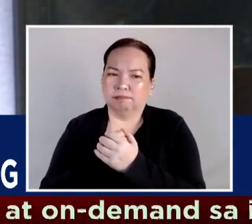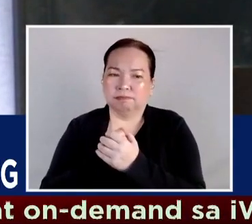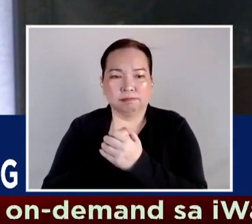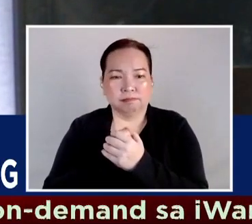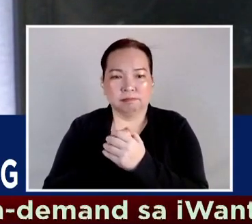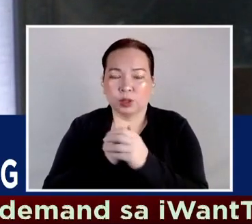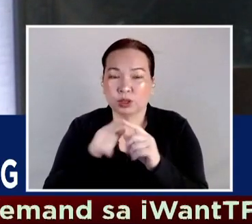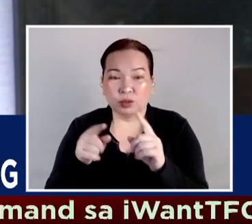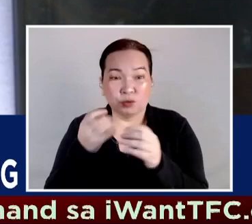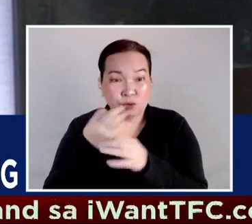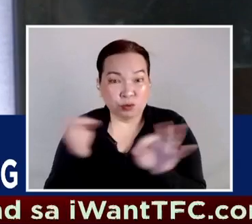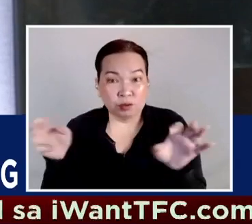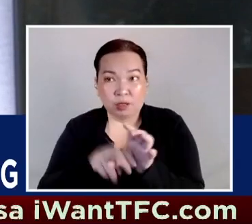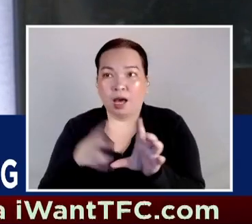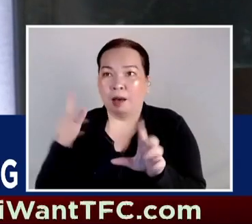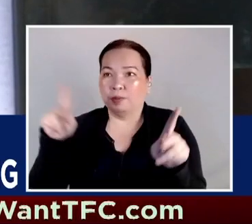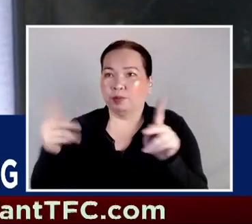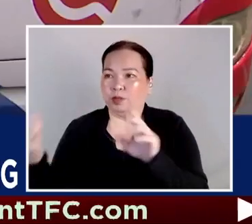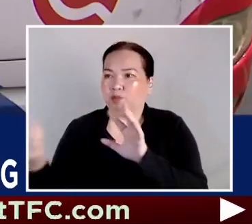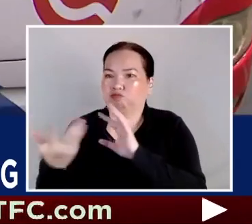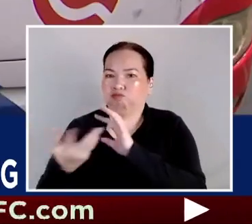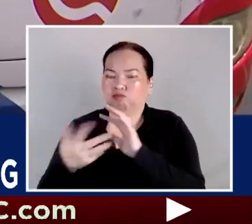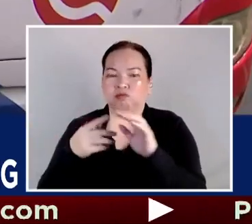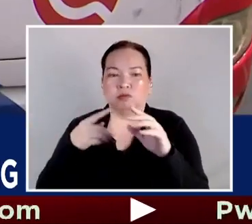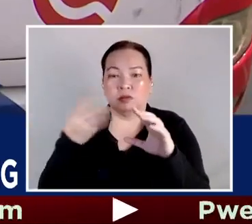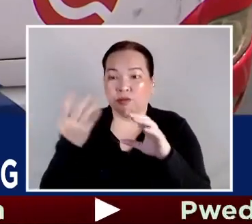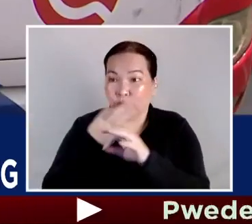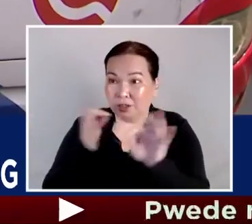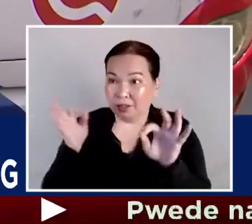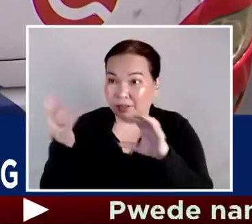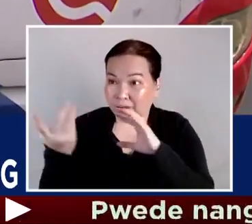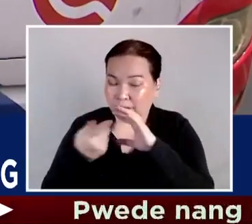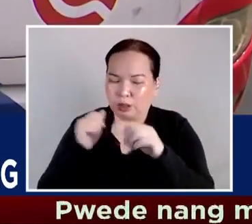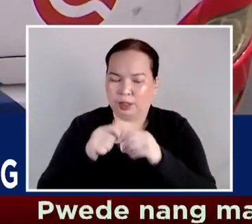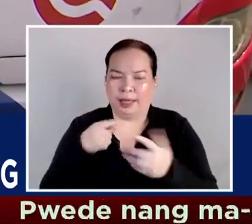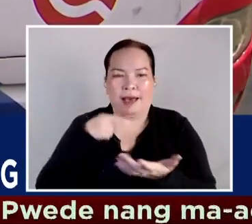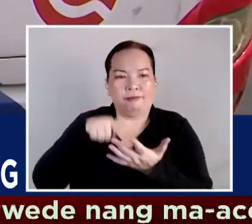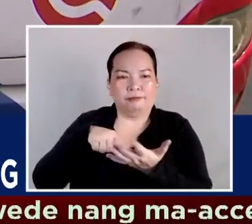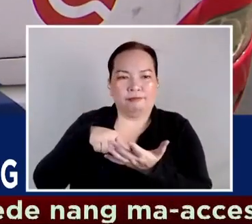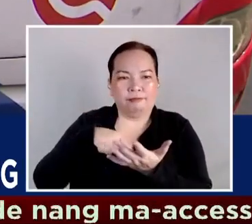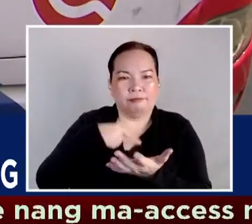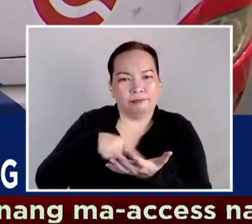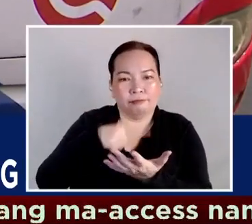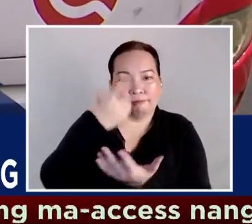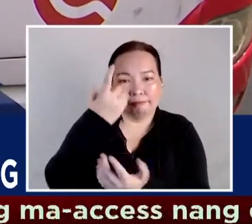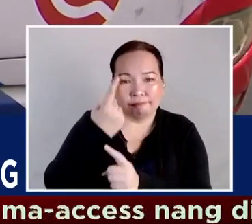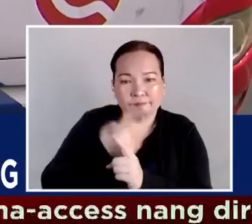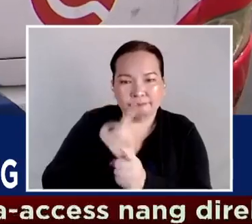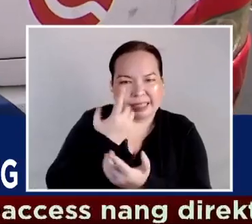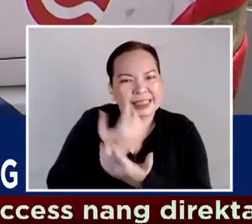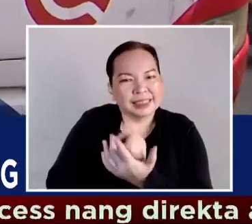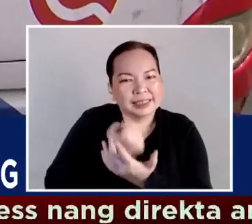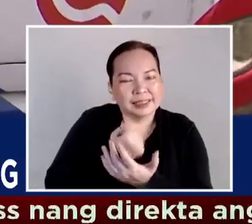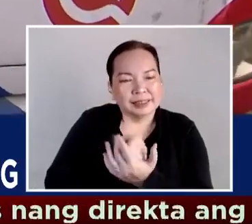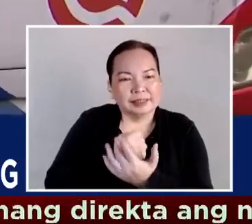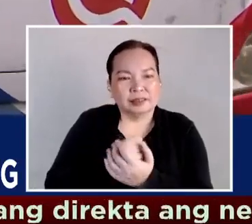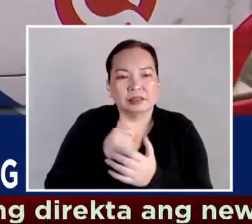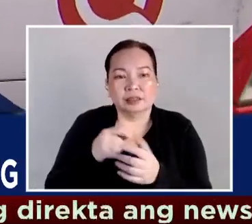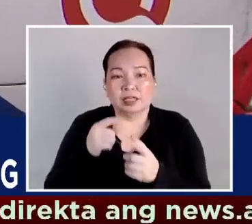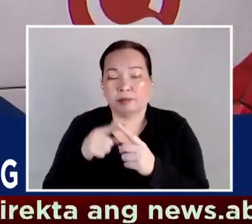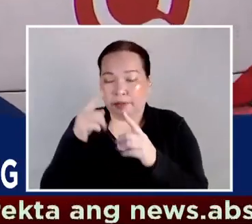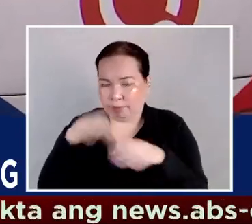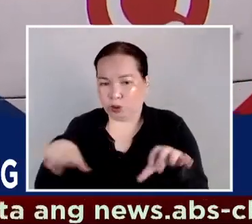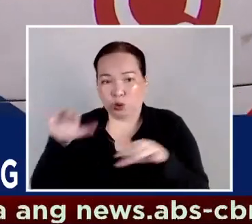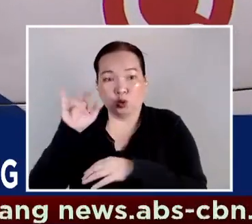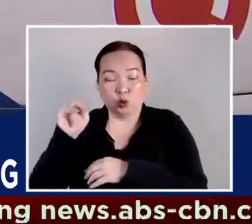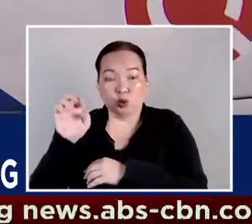Pagkalibreng sakay, siyempre, fixed na yung sahod namin. Sa katapusan, lahat o 148 na ruta sa buong bansa